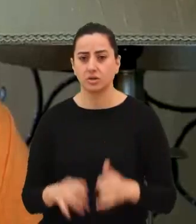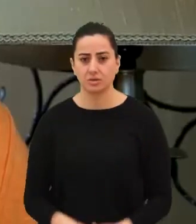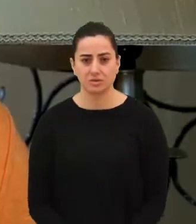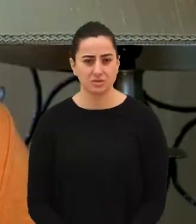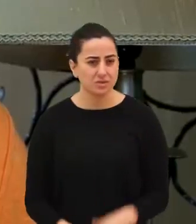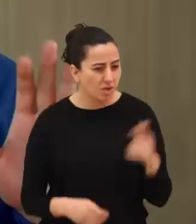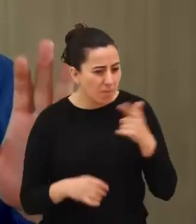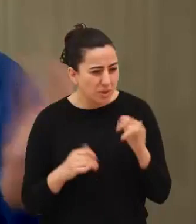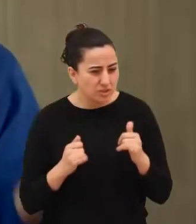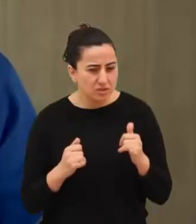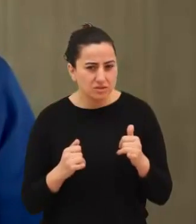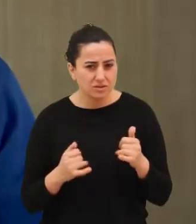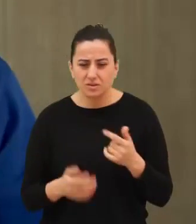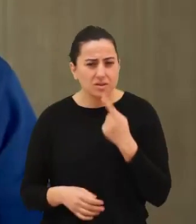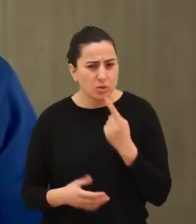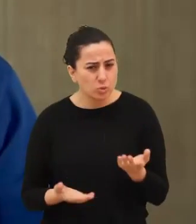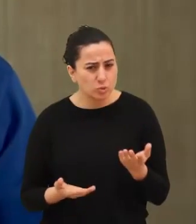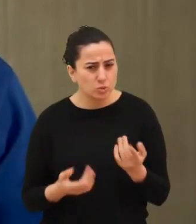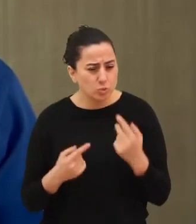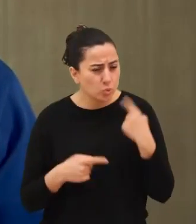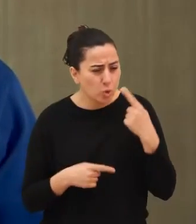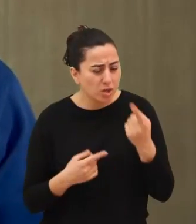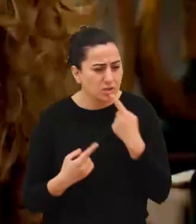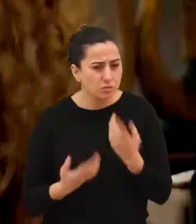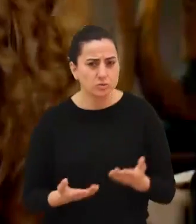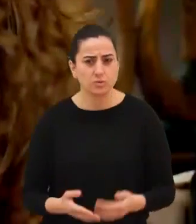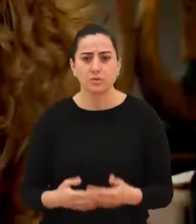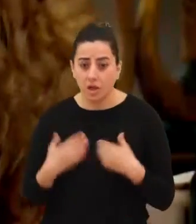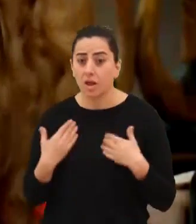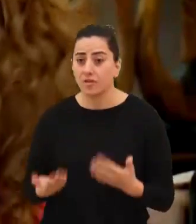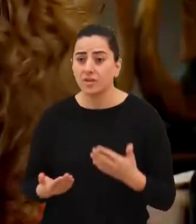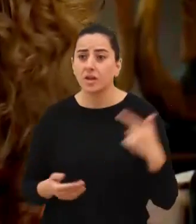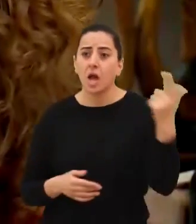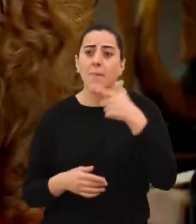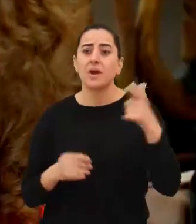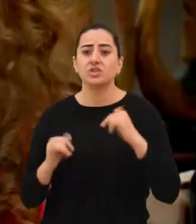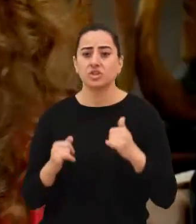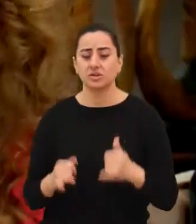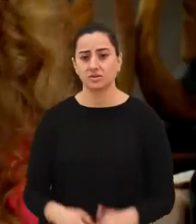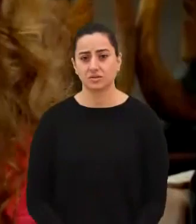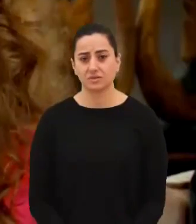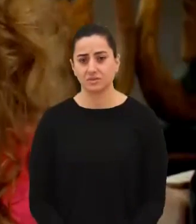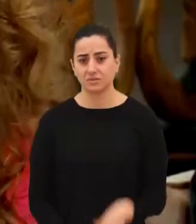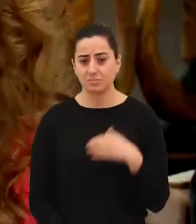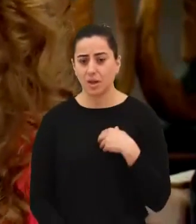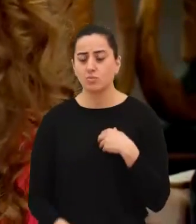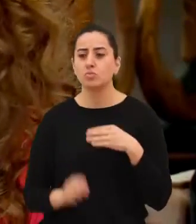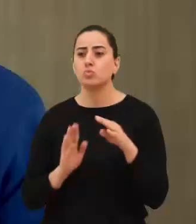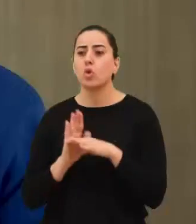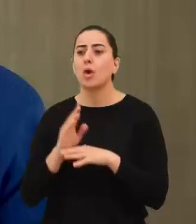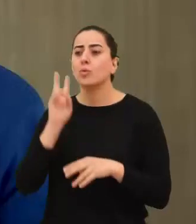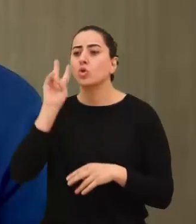Kamera şakası mı? Sen ne diyorsun ya Rüya? Ne diyorsun sen ya? Evet, kamera şakası. Ben bunu bir programda